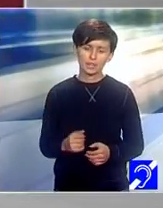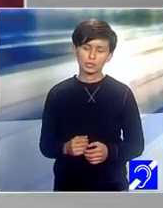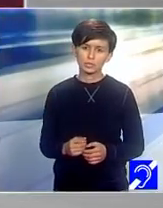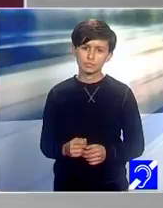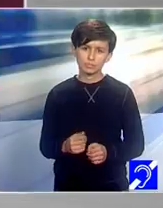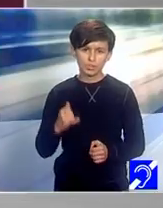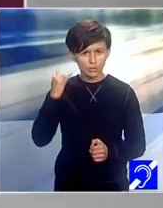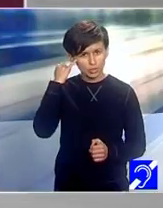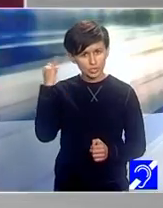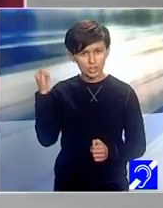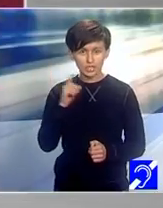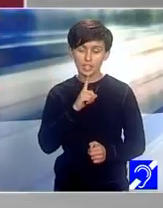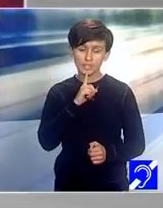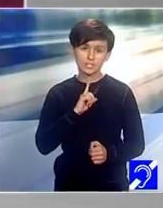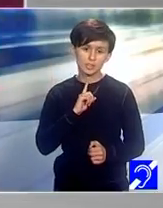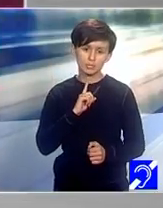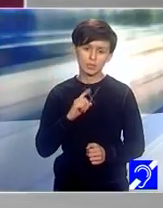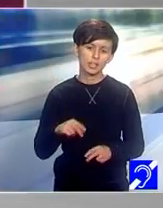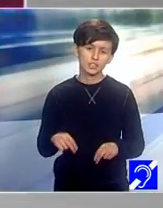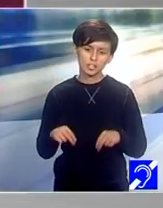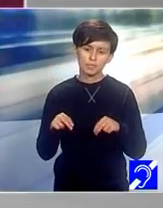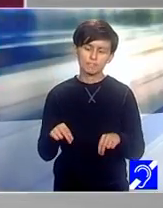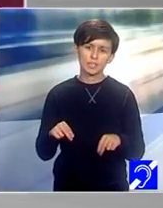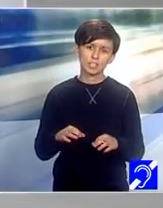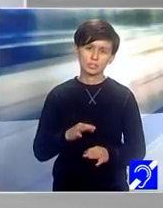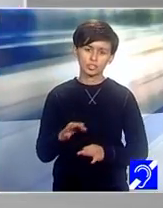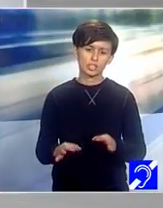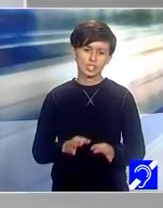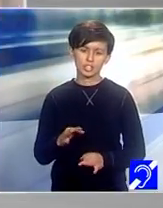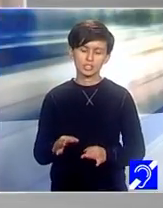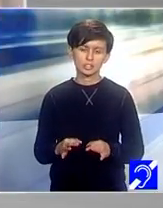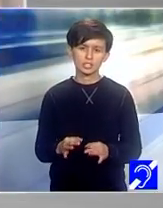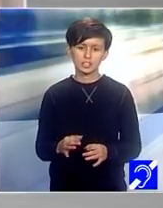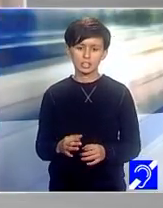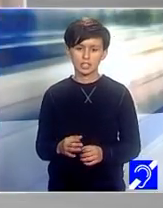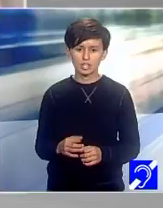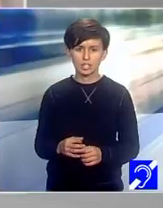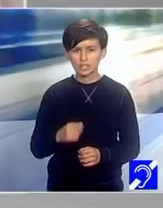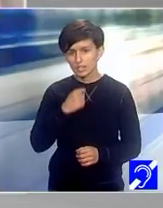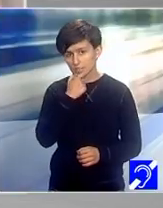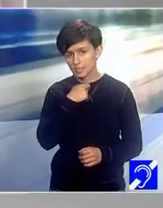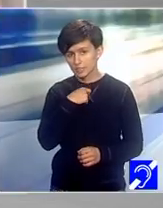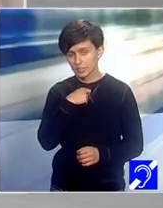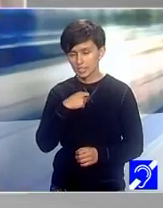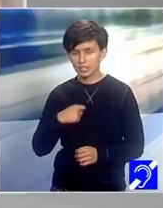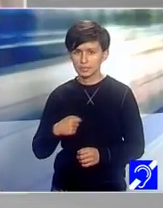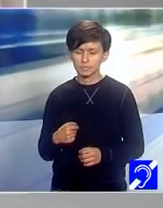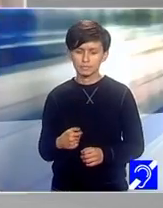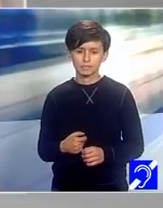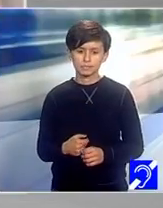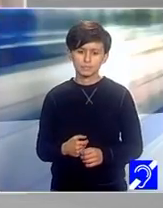simplă, care aduce tradițiile meșteșugărești, tradițiile vechi în,